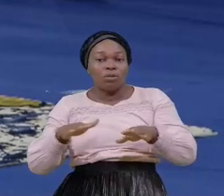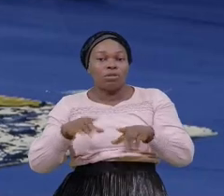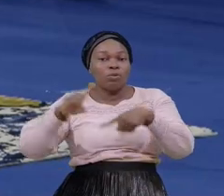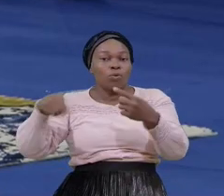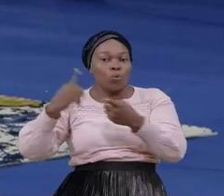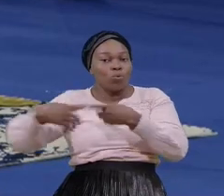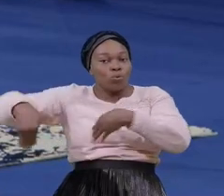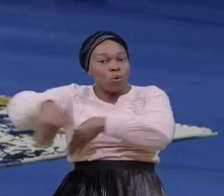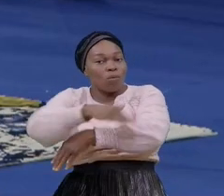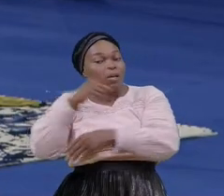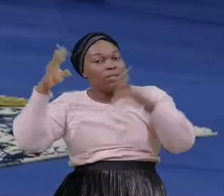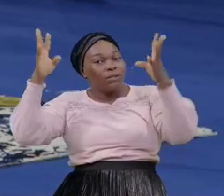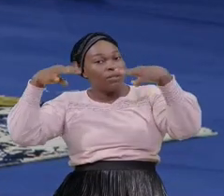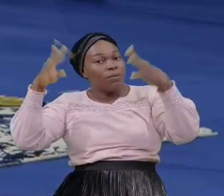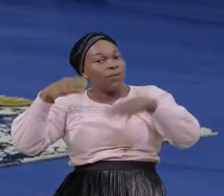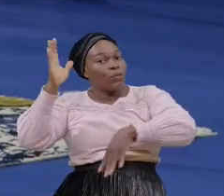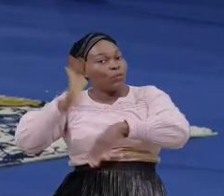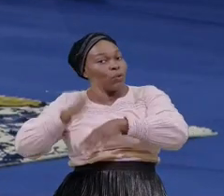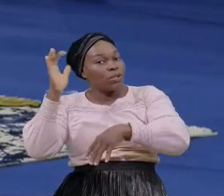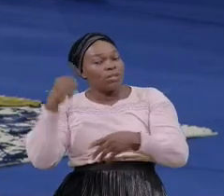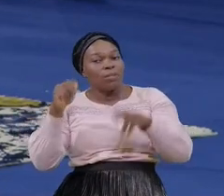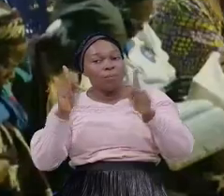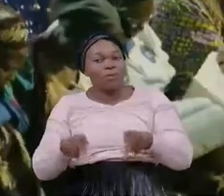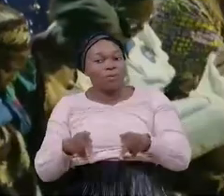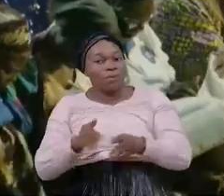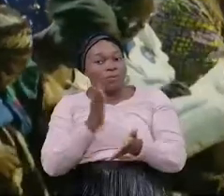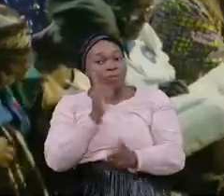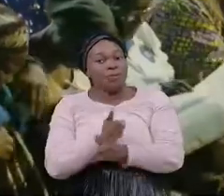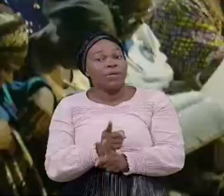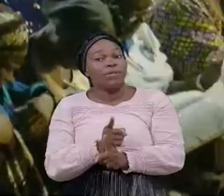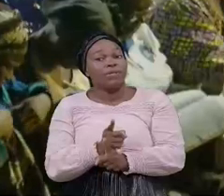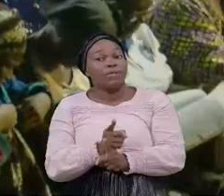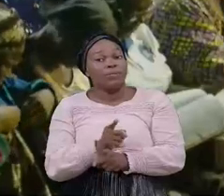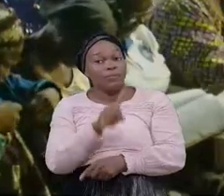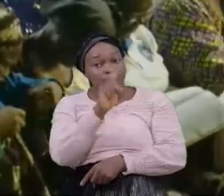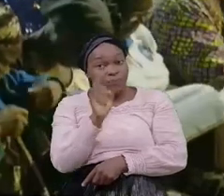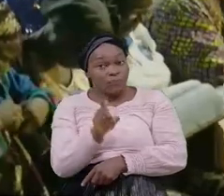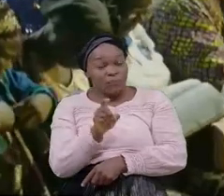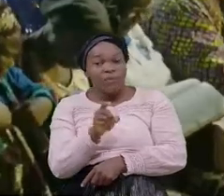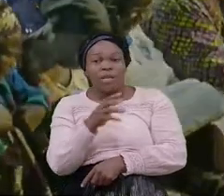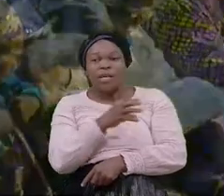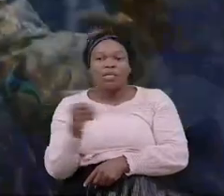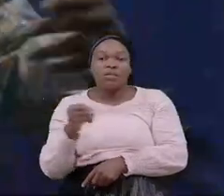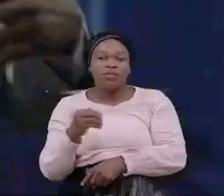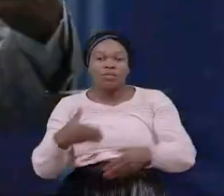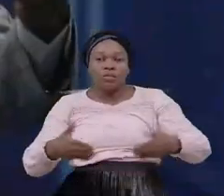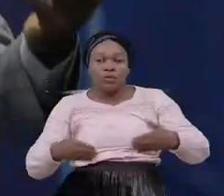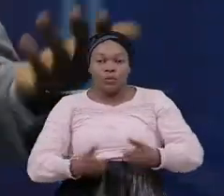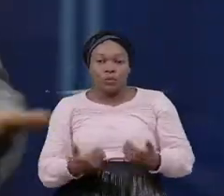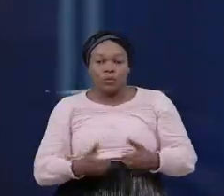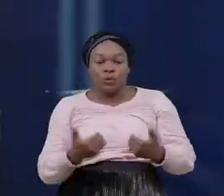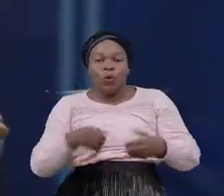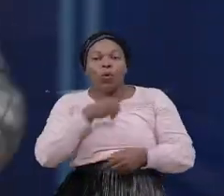se cache pas, la pluie va tomber sur la personne. N'est-ce pas? jeune ou personne